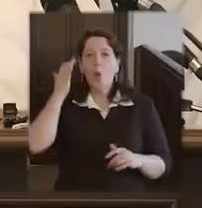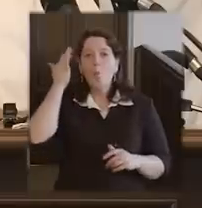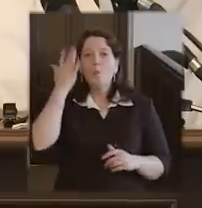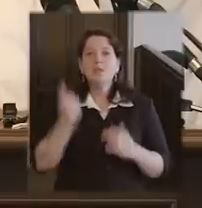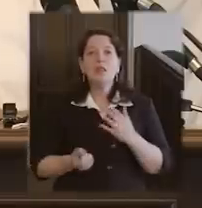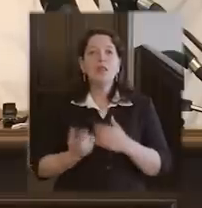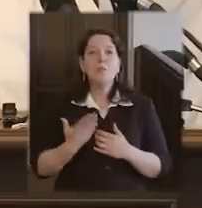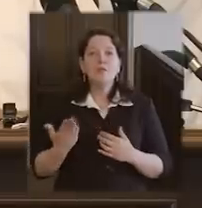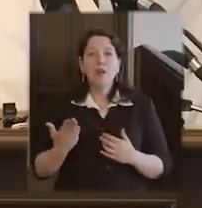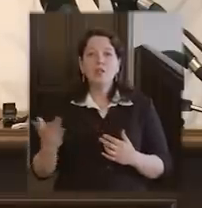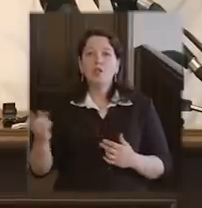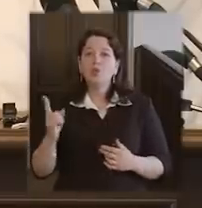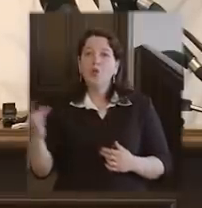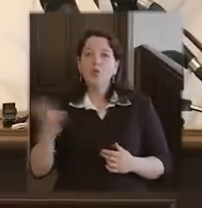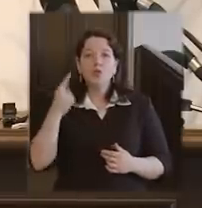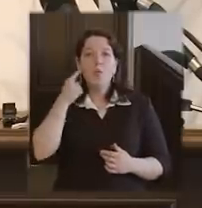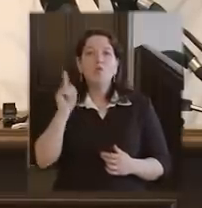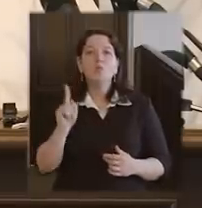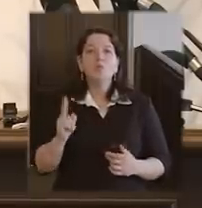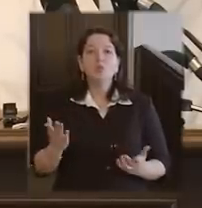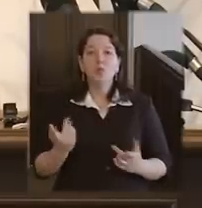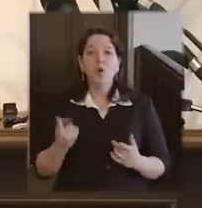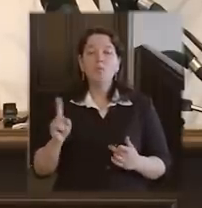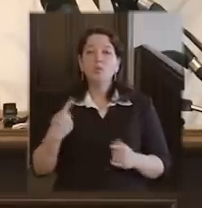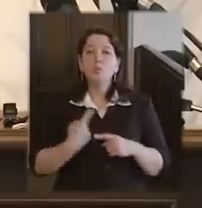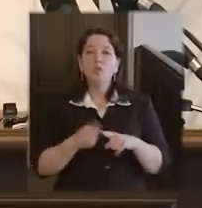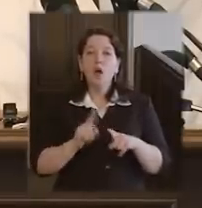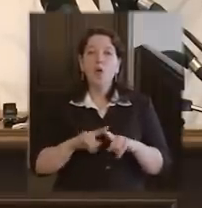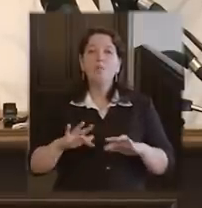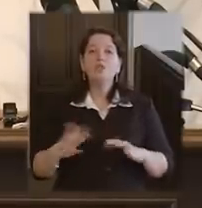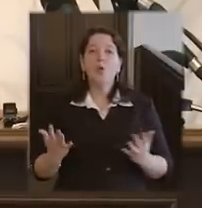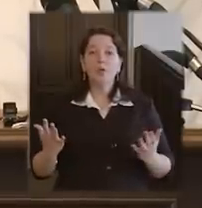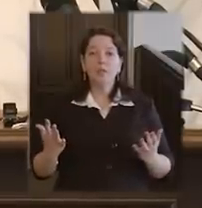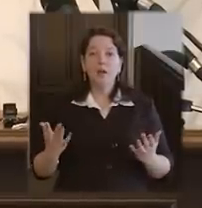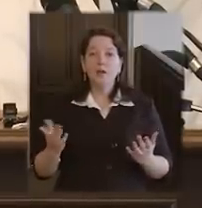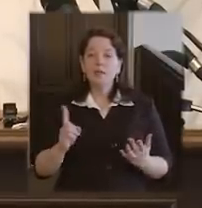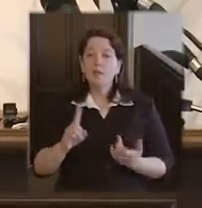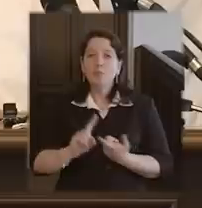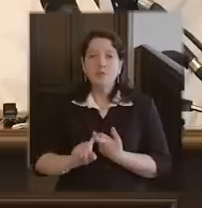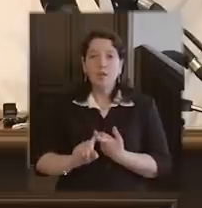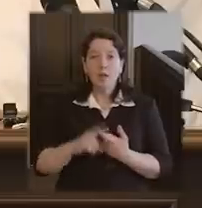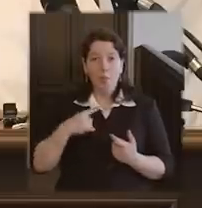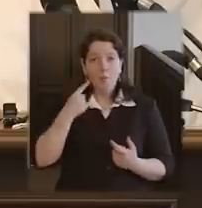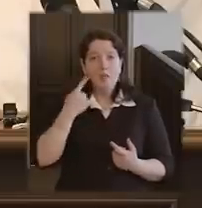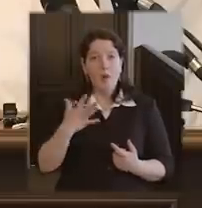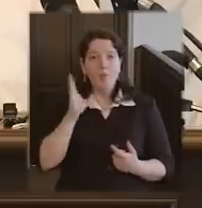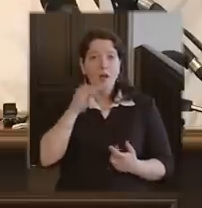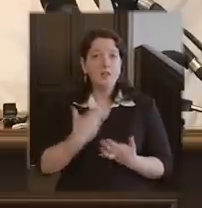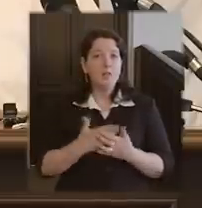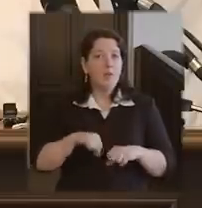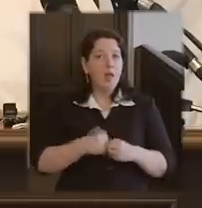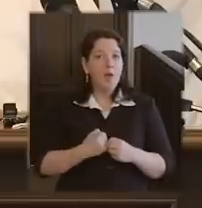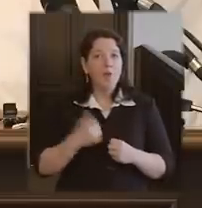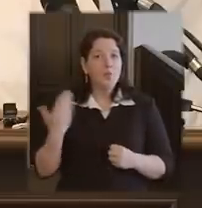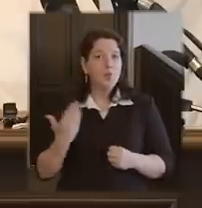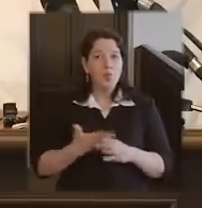даже мысль не приходит подумать, а в чем дело, почему это происходит? Ведь мы же знаем, когда мы ломаем руку или